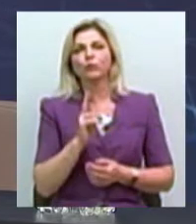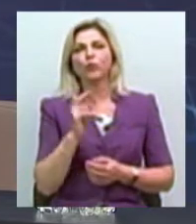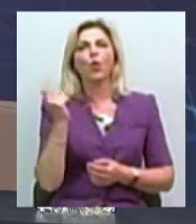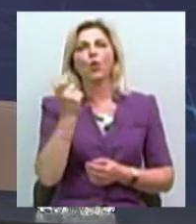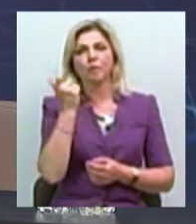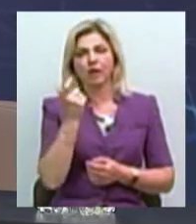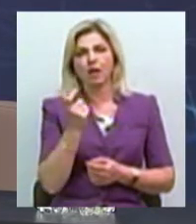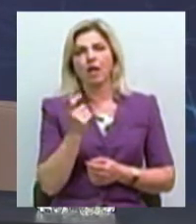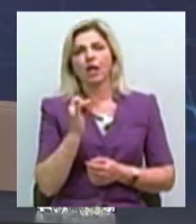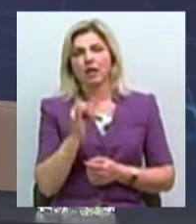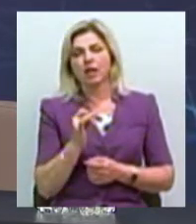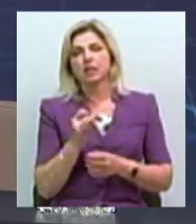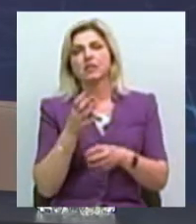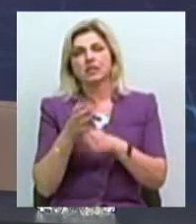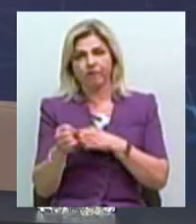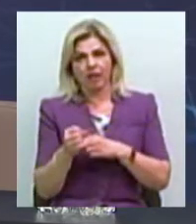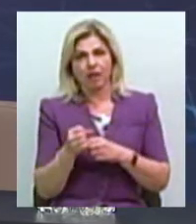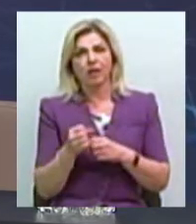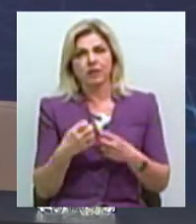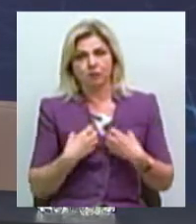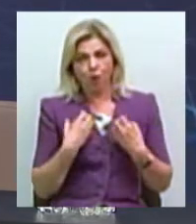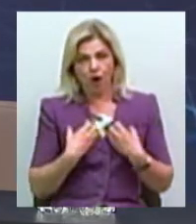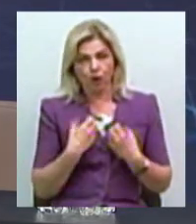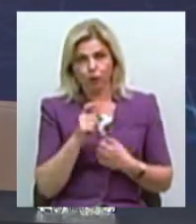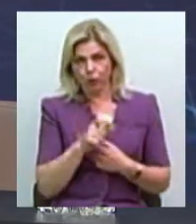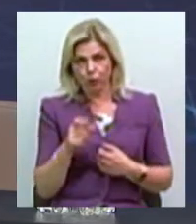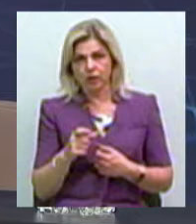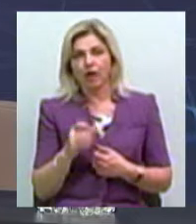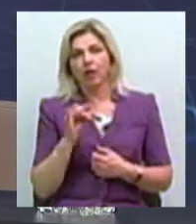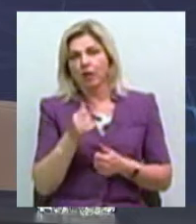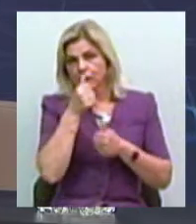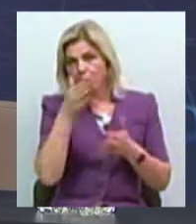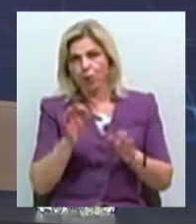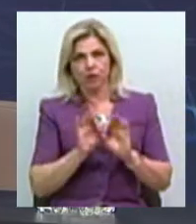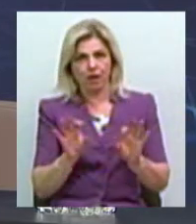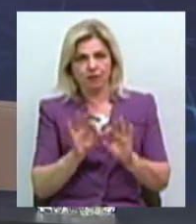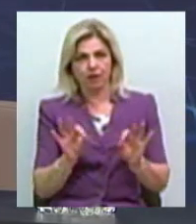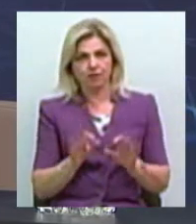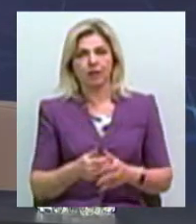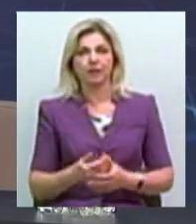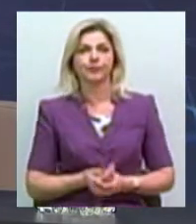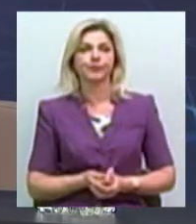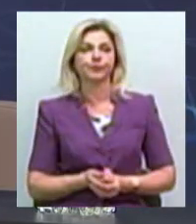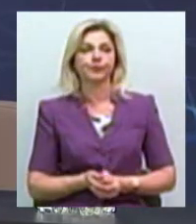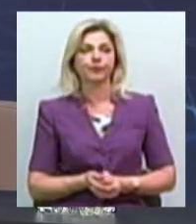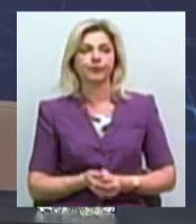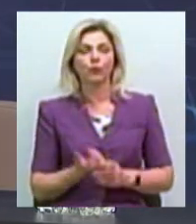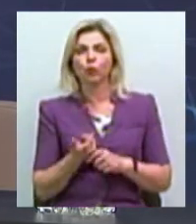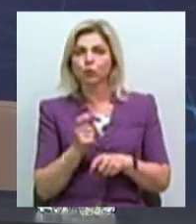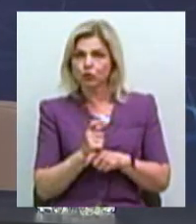так, в лапках, да, тому люди інколи бувають запугані і навіть не можуть розказати нам. То це дуже історію,